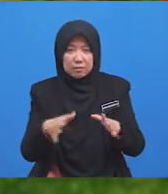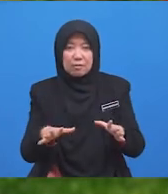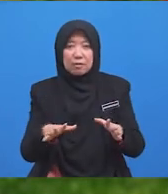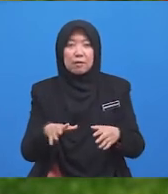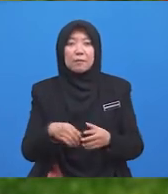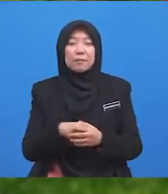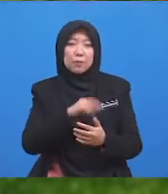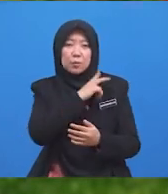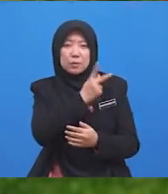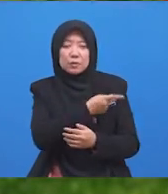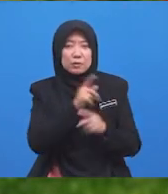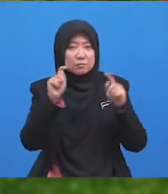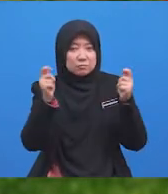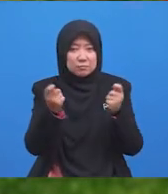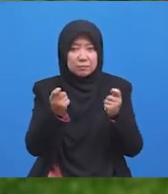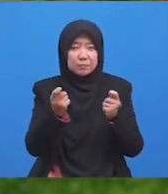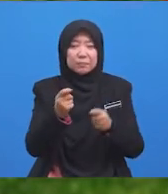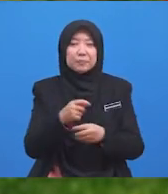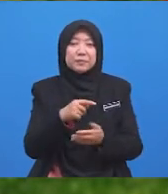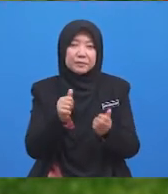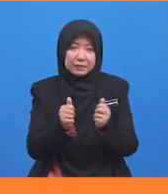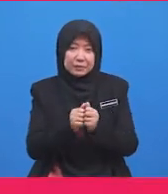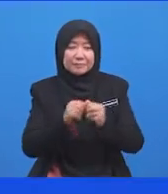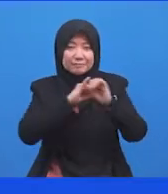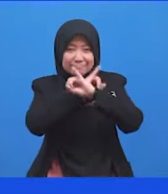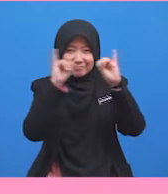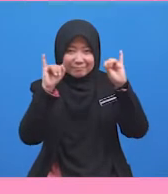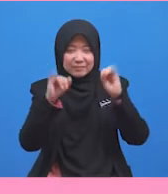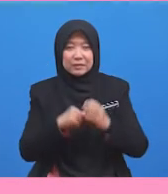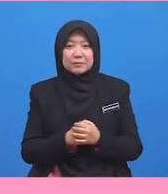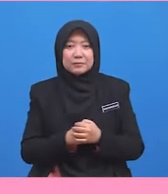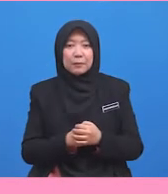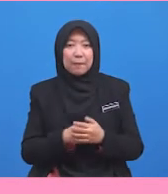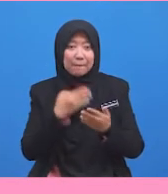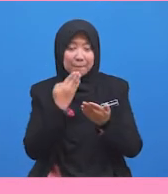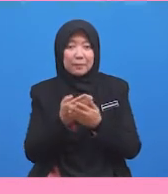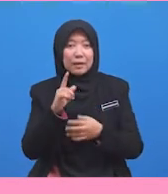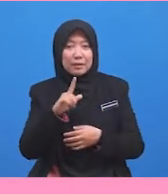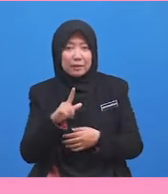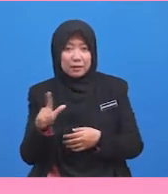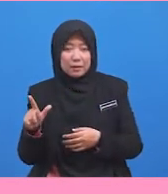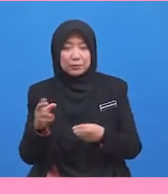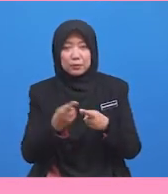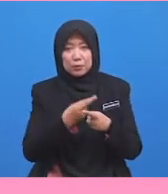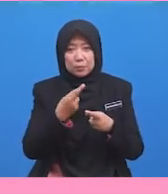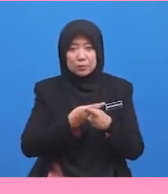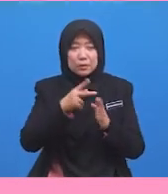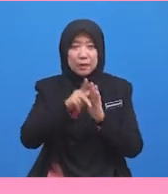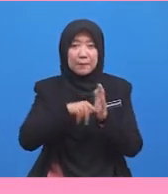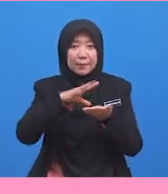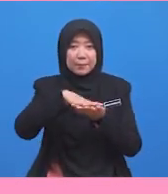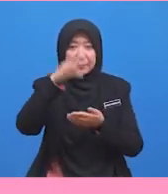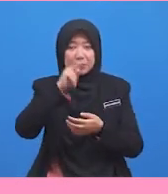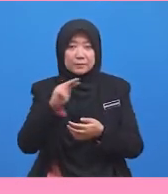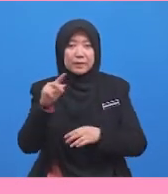pun menguasai sap topik perbincangan ini dengan jelas Baiklah sebagai rumusan kepada pelajaran